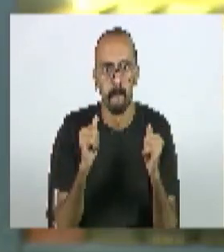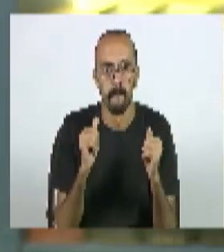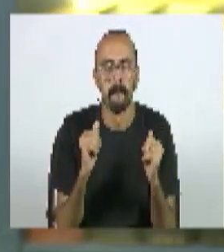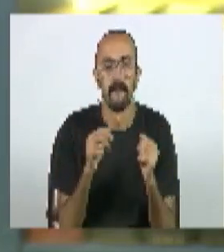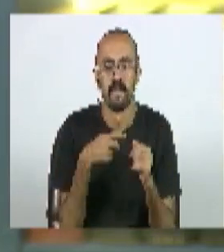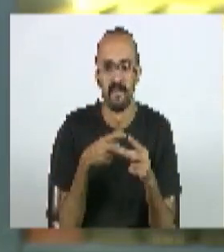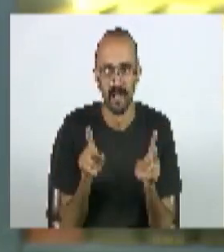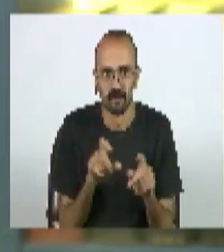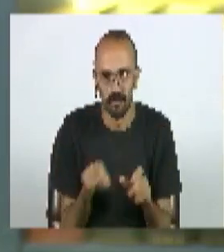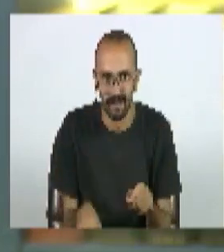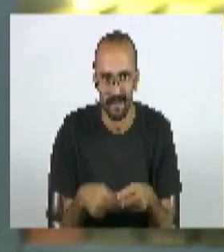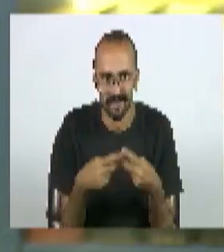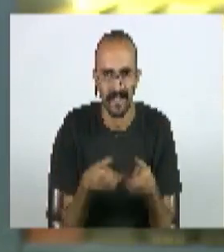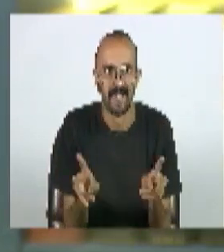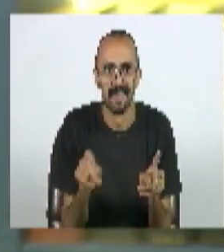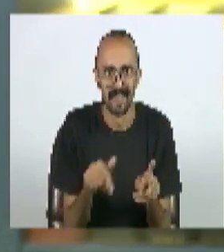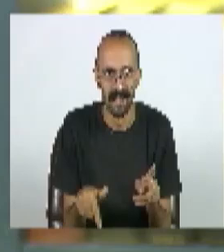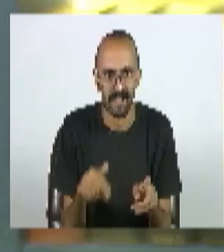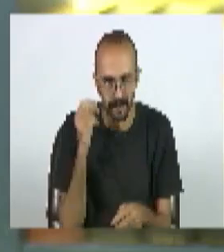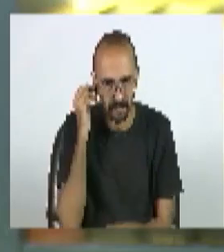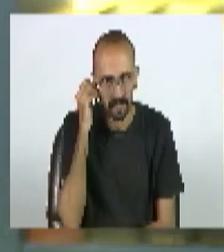يوليو الجاري،